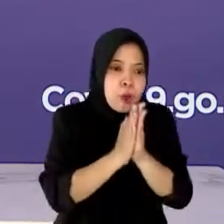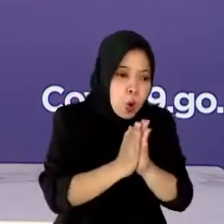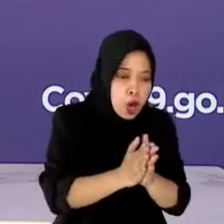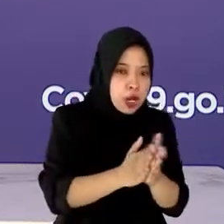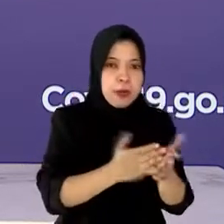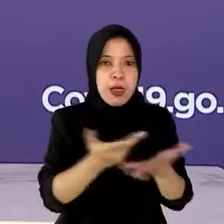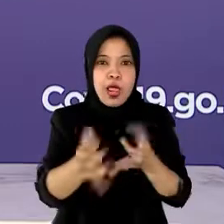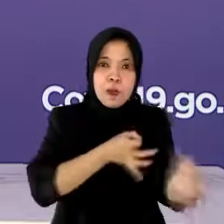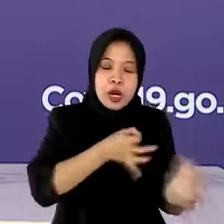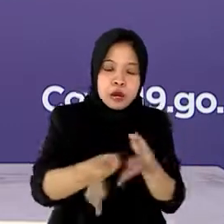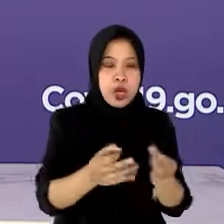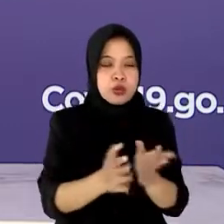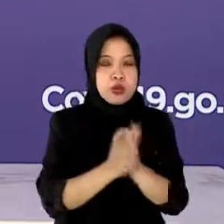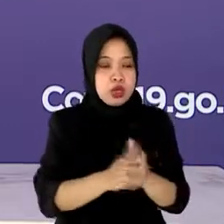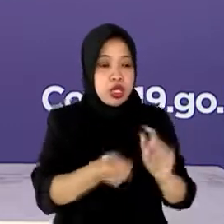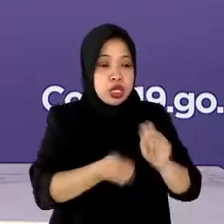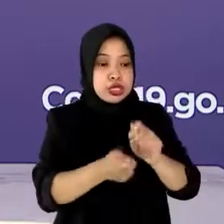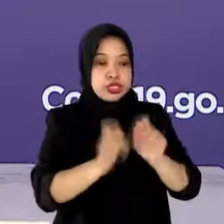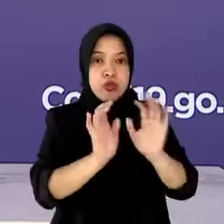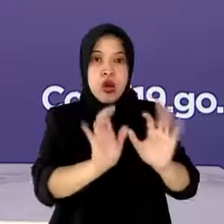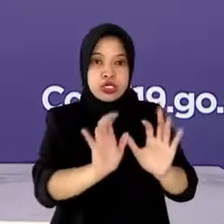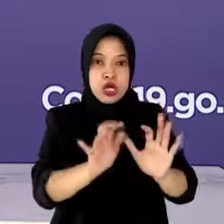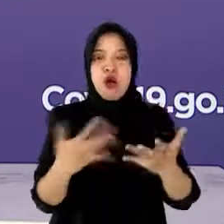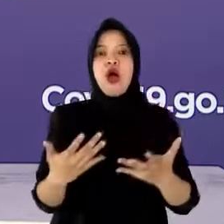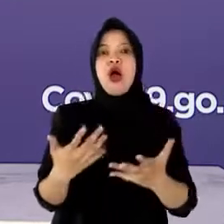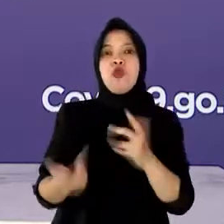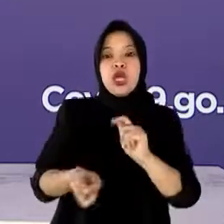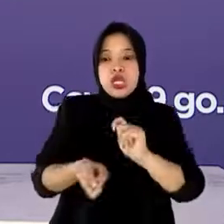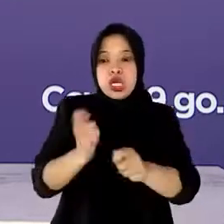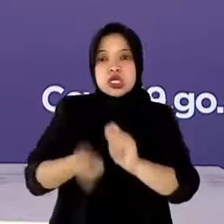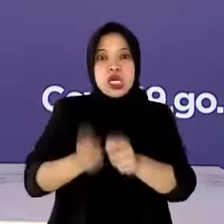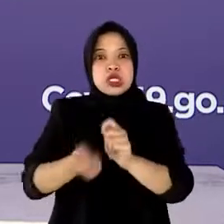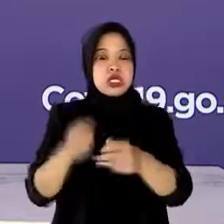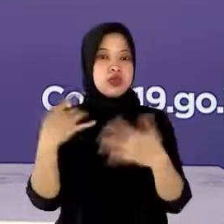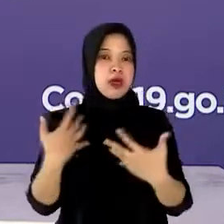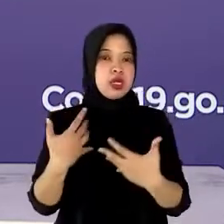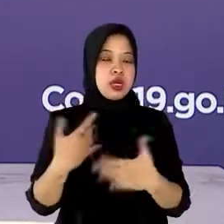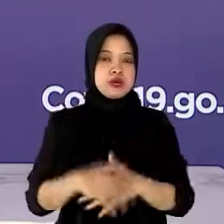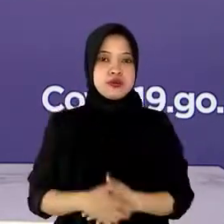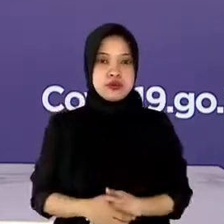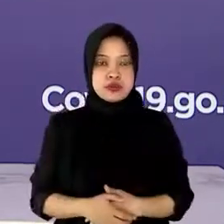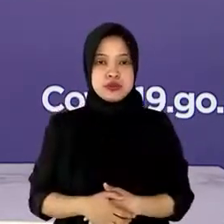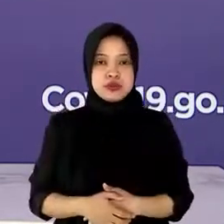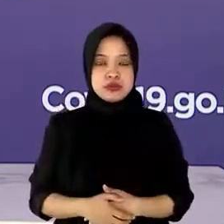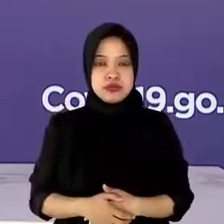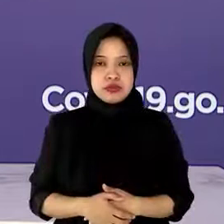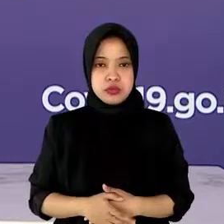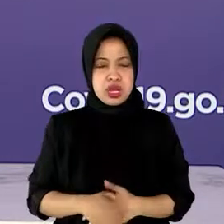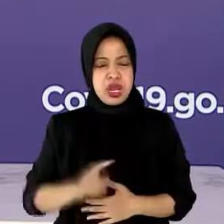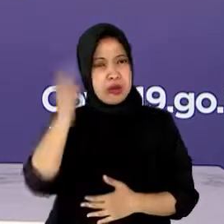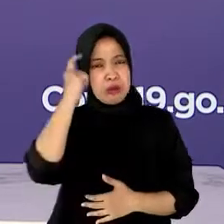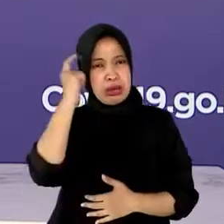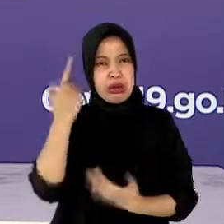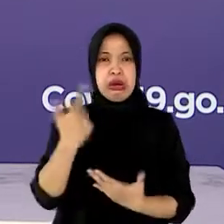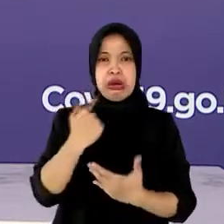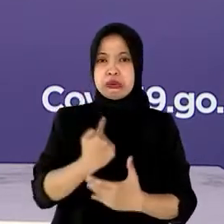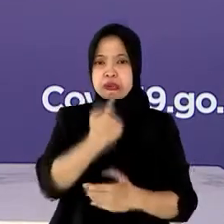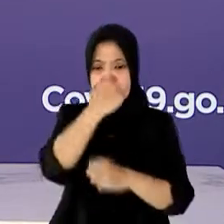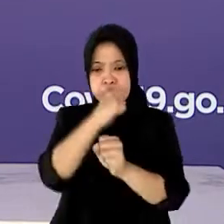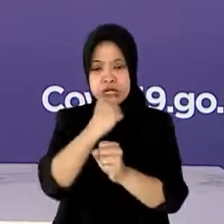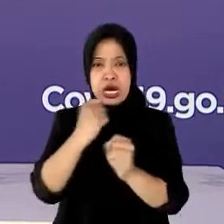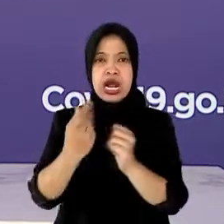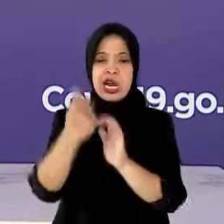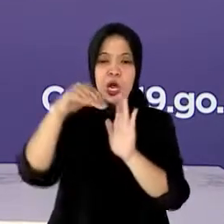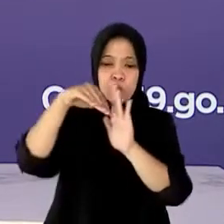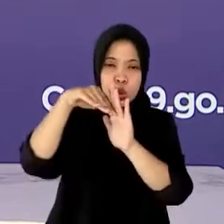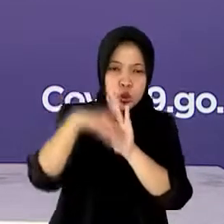tes yang meningkat meningkat mengingat banyak komponen testing yang harus diimpor Selain itu banyak juga yang beranggapan bahwa penurunan